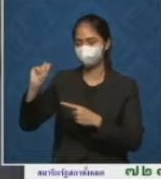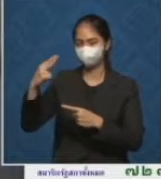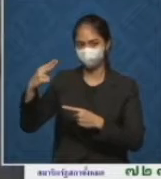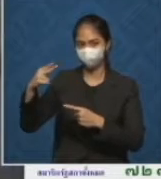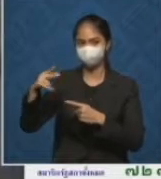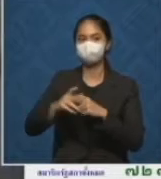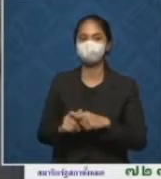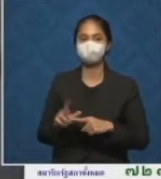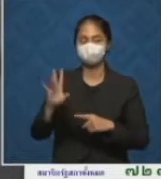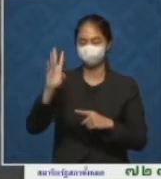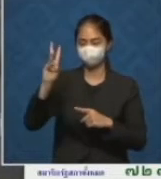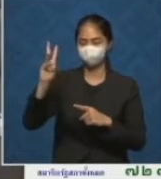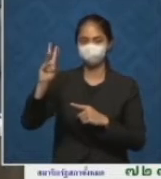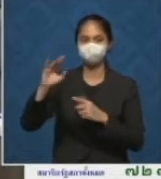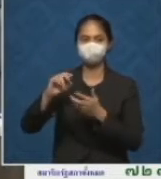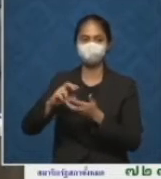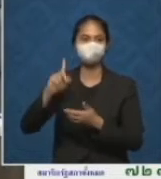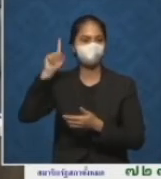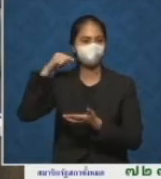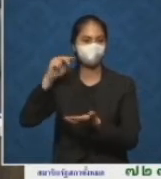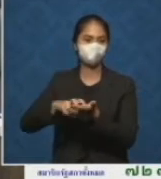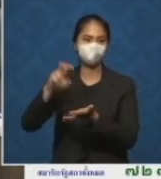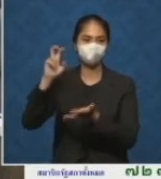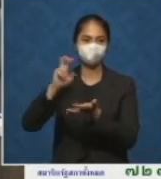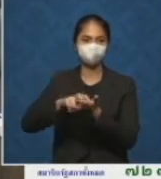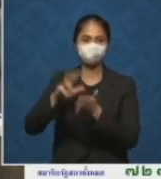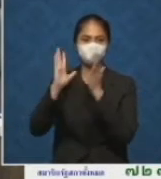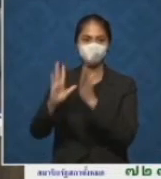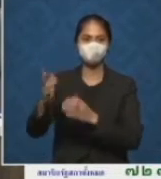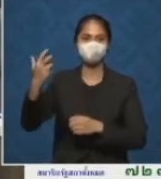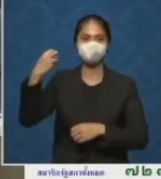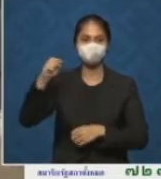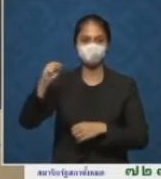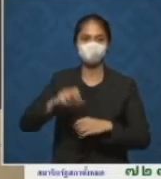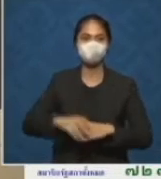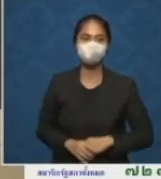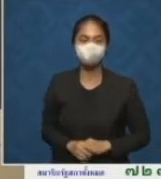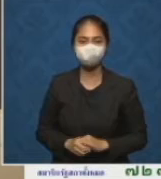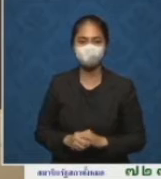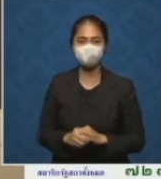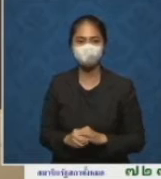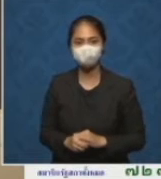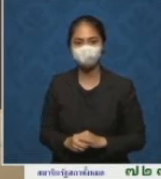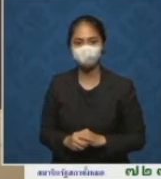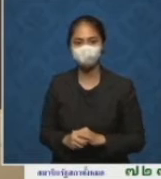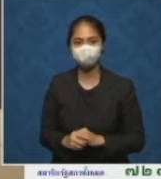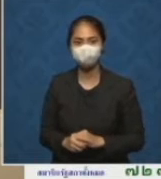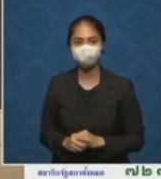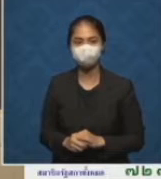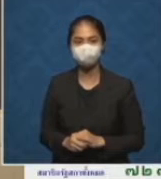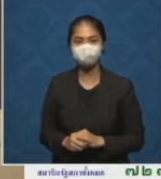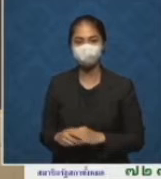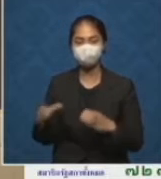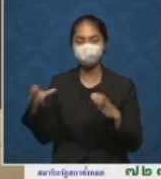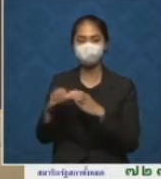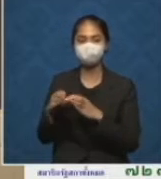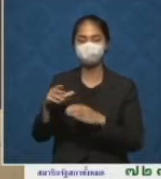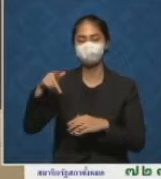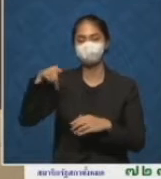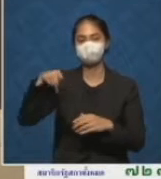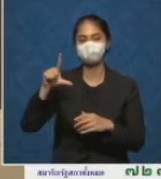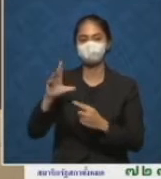ญสนขอผู้รับรองค่ะ ครับผู้รับรองนะครับ10ท่านครับถูกต้องครับต่อไปพรรคพลังประชารัฐ7ท่าน